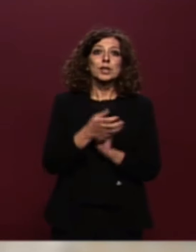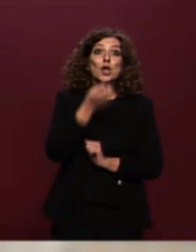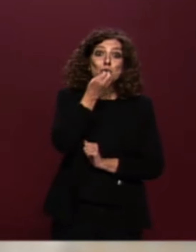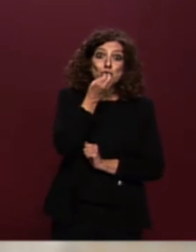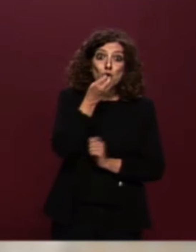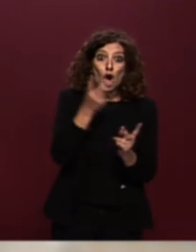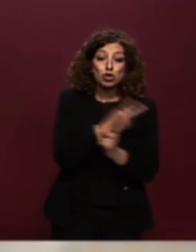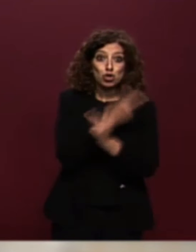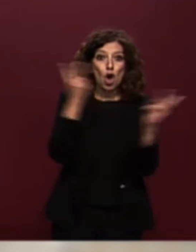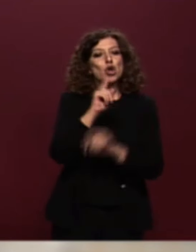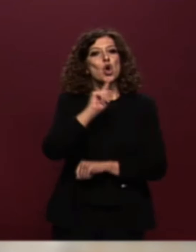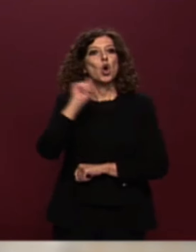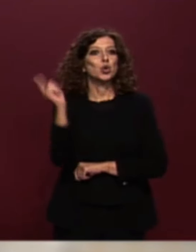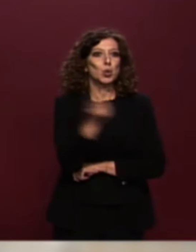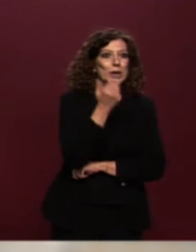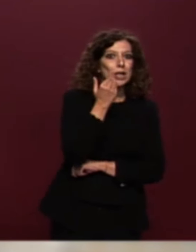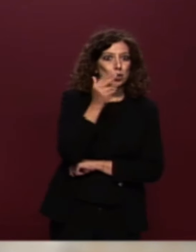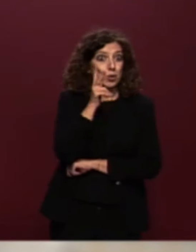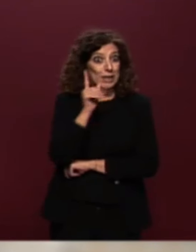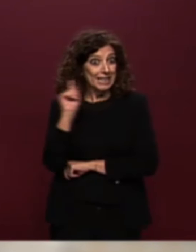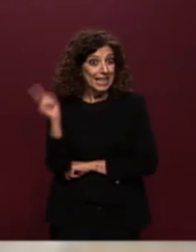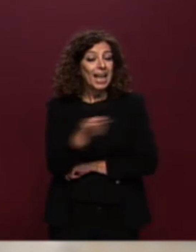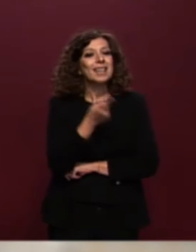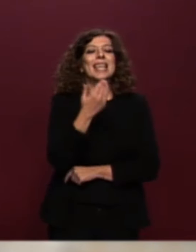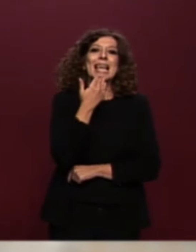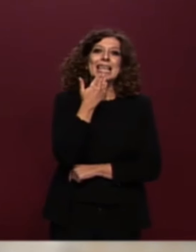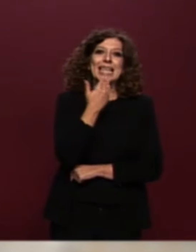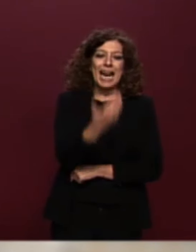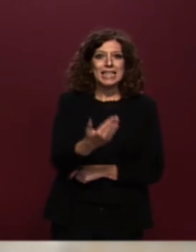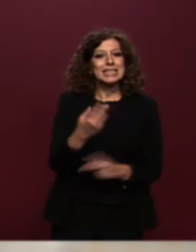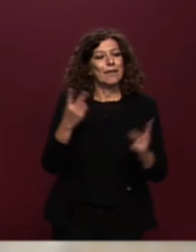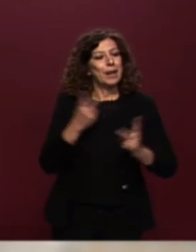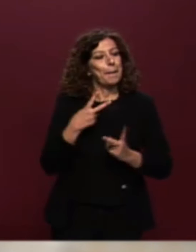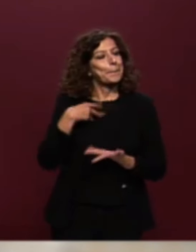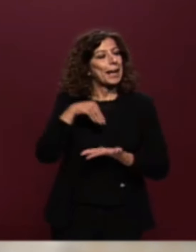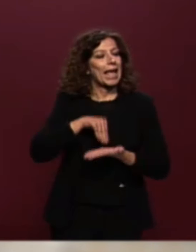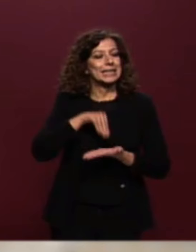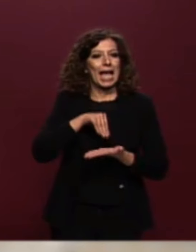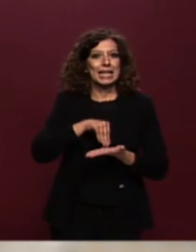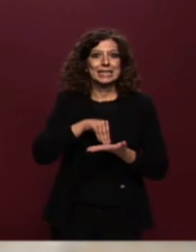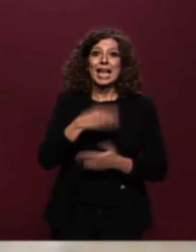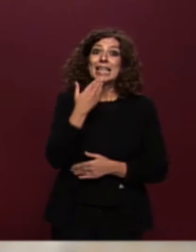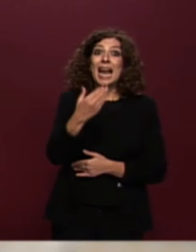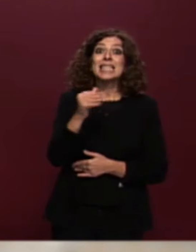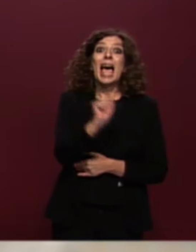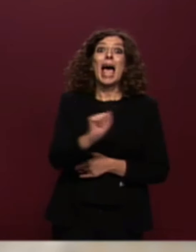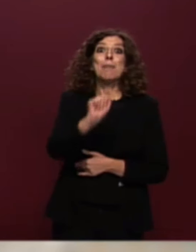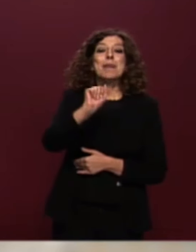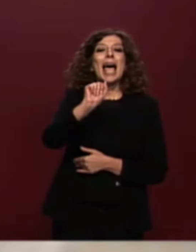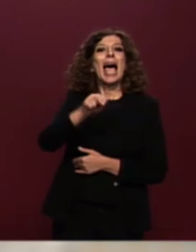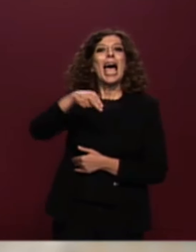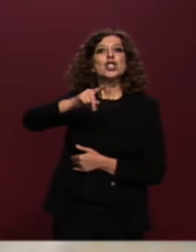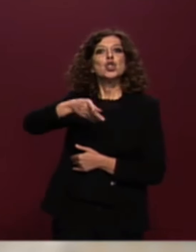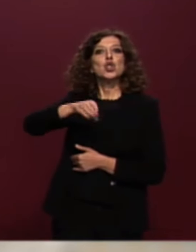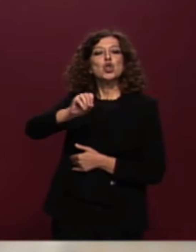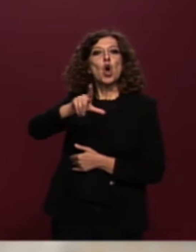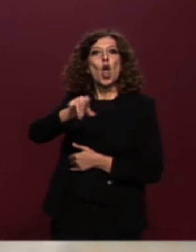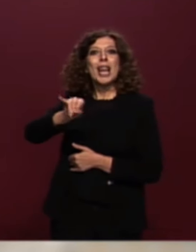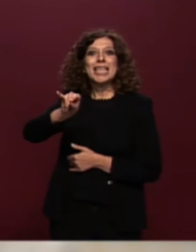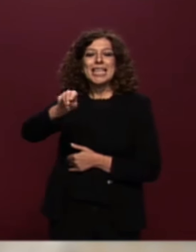Buongiorno a tutte e tutti e grazie per la vostra preziosa presenza. Grazie ad Ambra Angiolini che con queste letture in